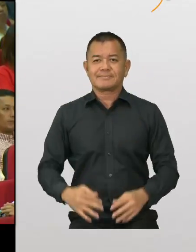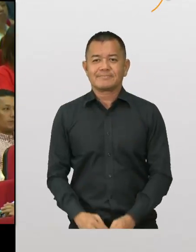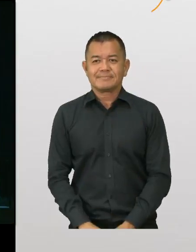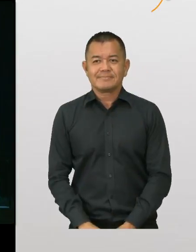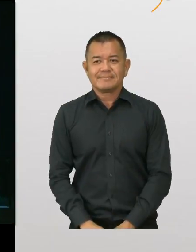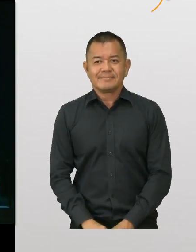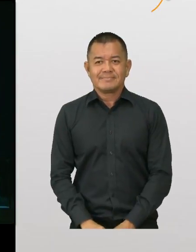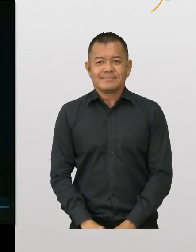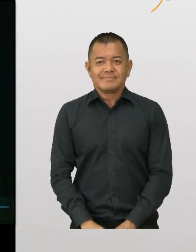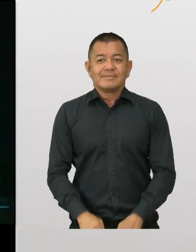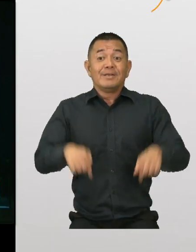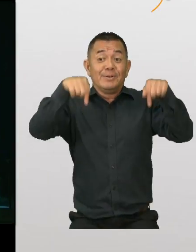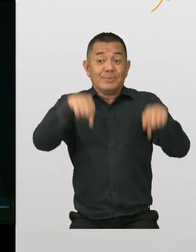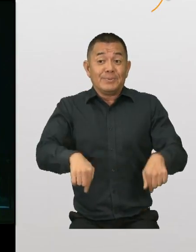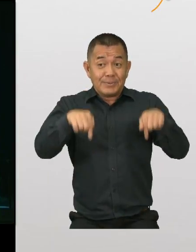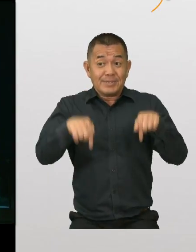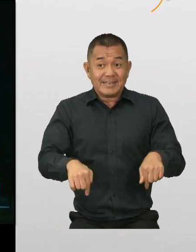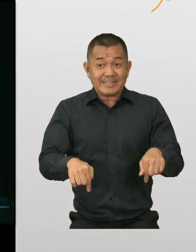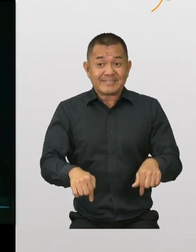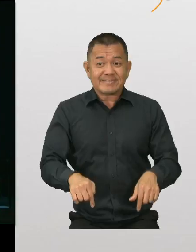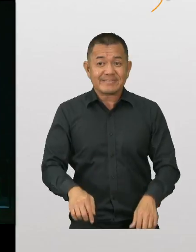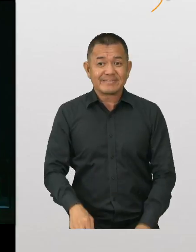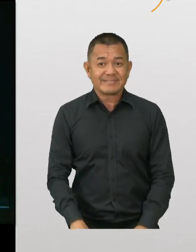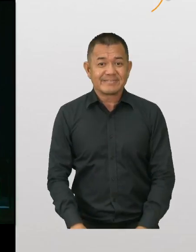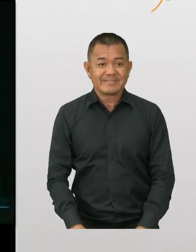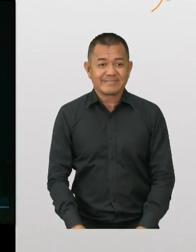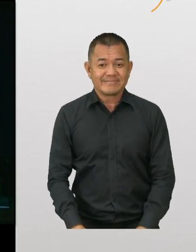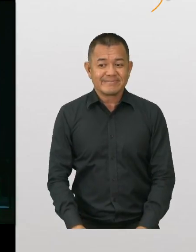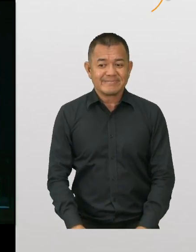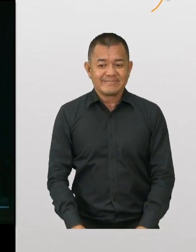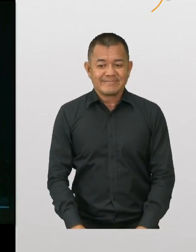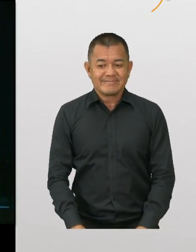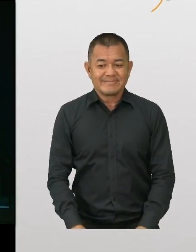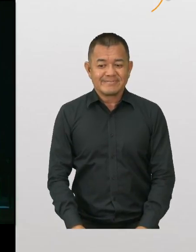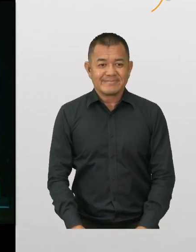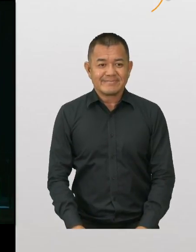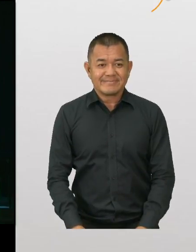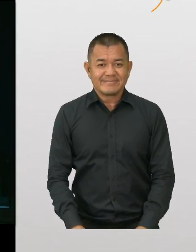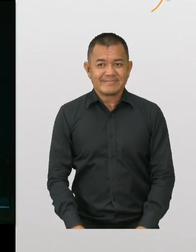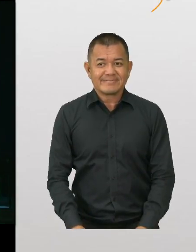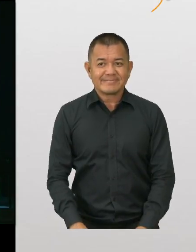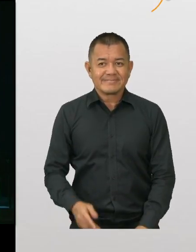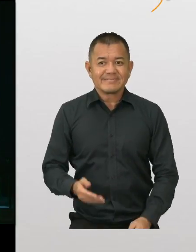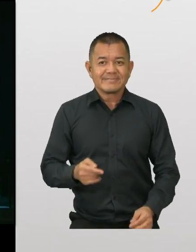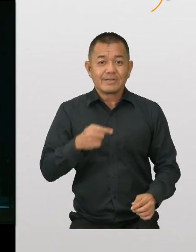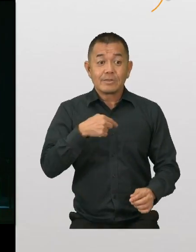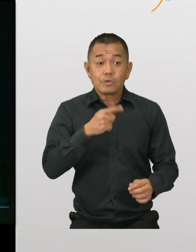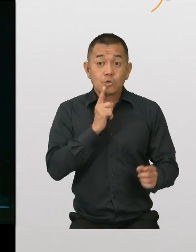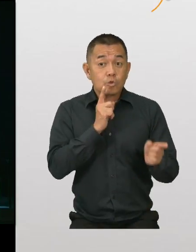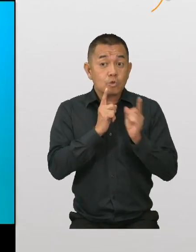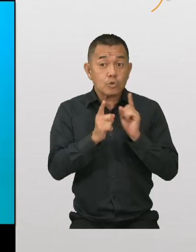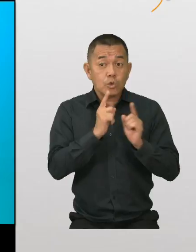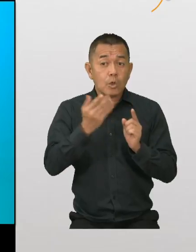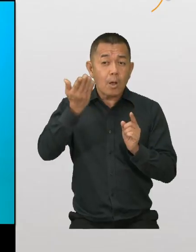今晚我谈了 Tonight, 建国初期的情况，以及新加坡 I'll 持续 speak 的经济发 about 展。 our early years and